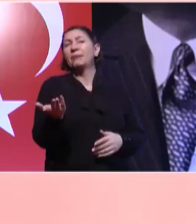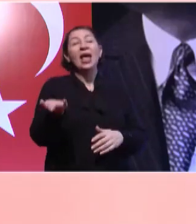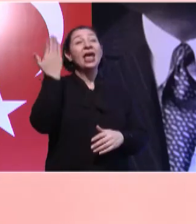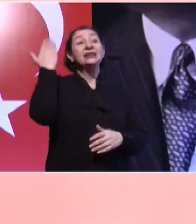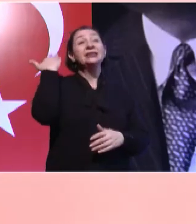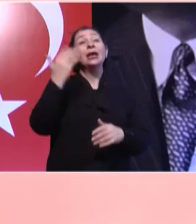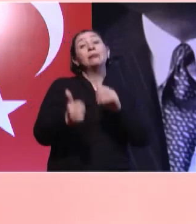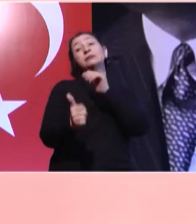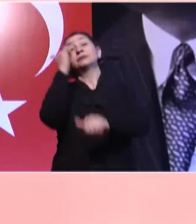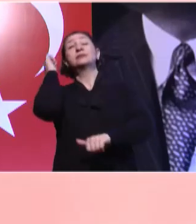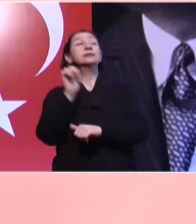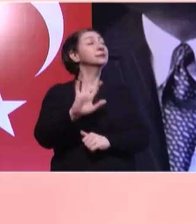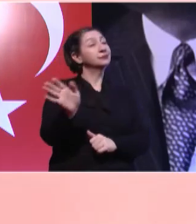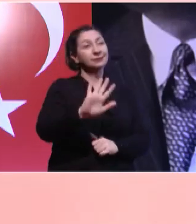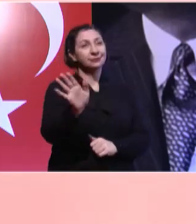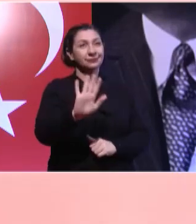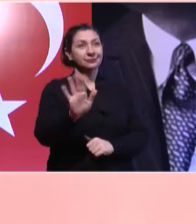eskiye döneceğiz değil.